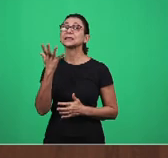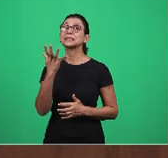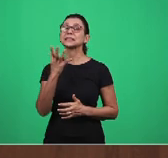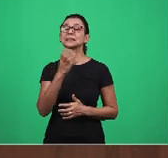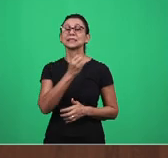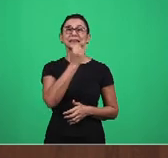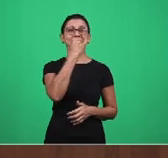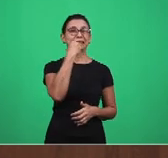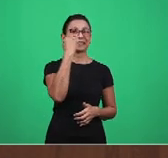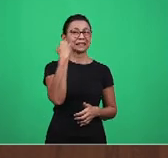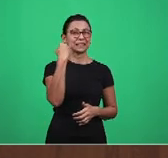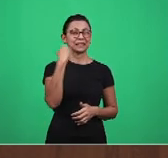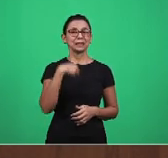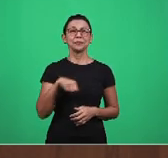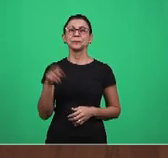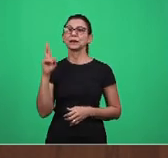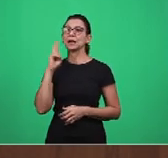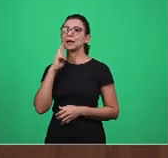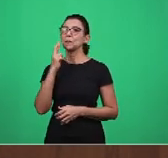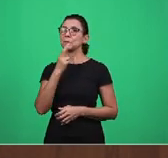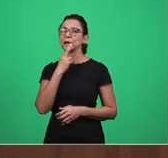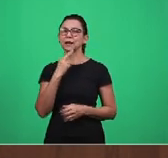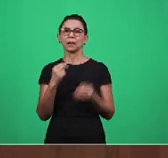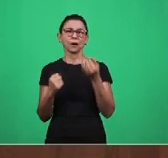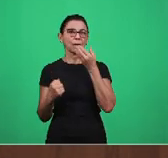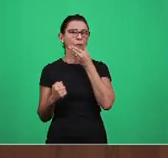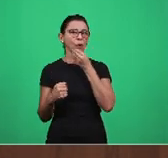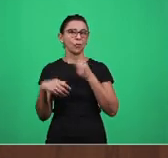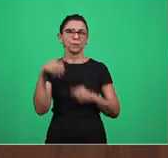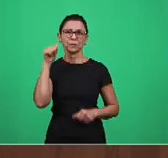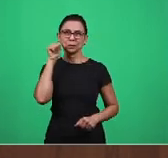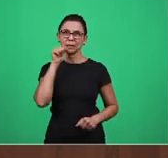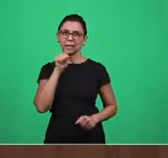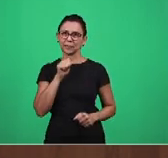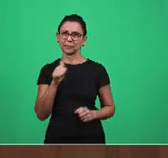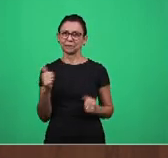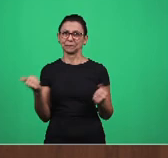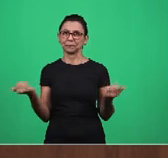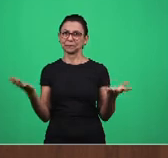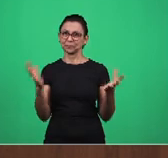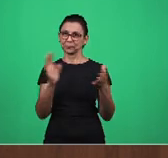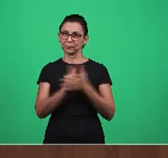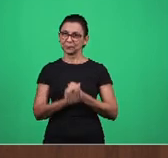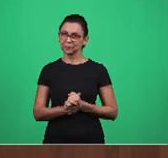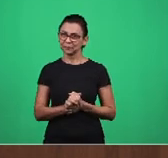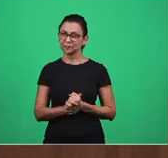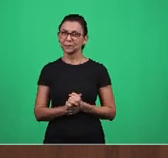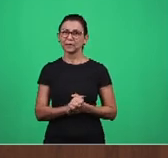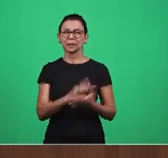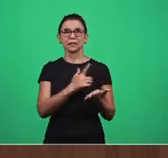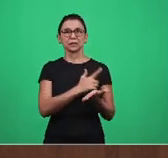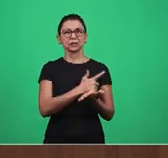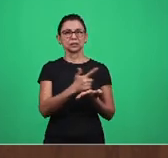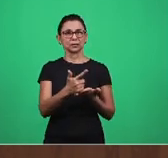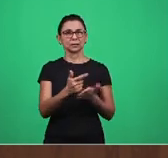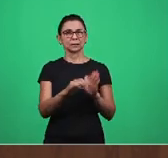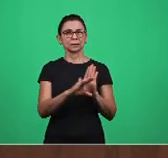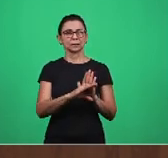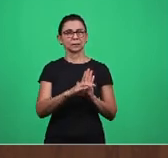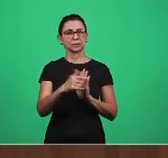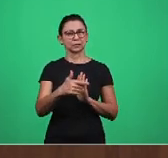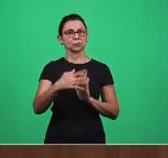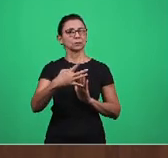et Rebecca. Pour cela, nous allons lire le texte de la parole de Dieu qui se trouve dans le livre de la Genèse, chapitre